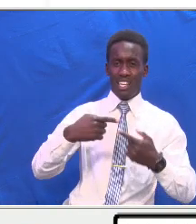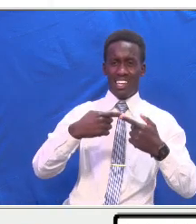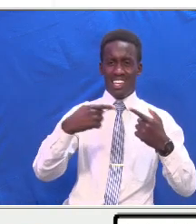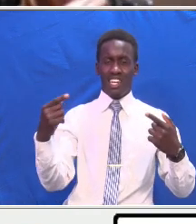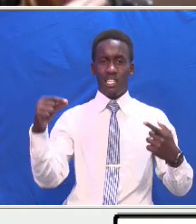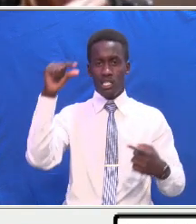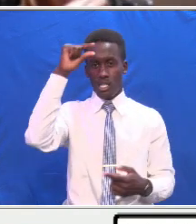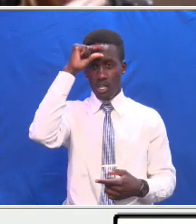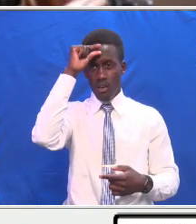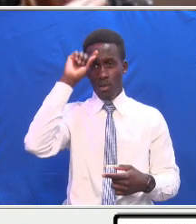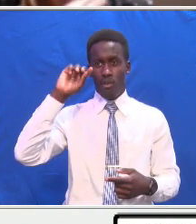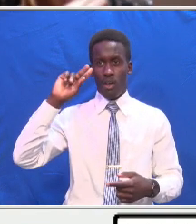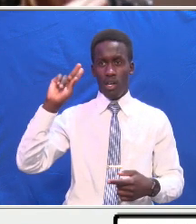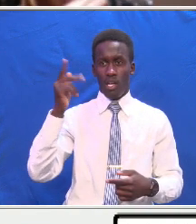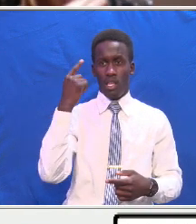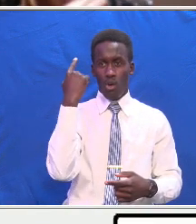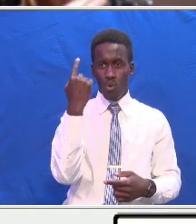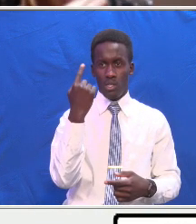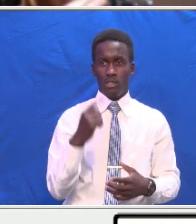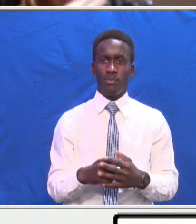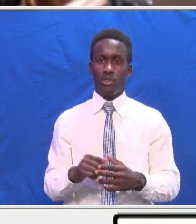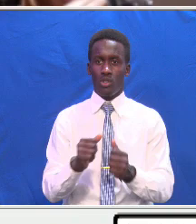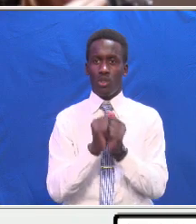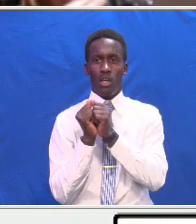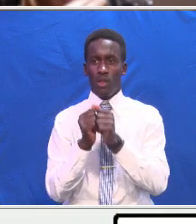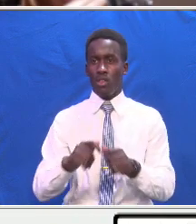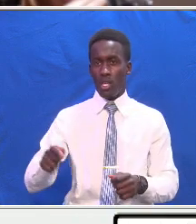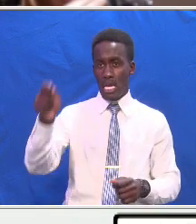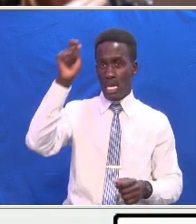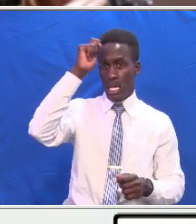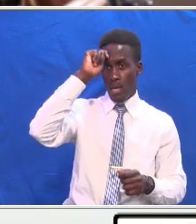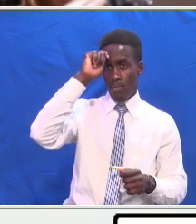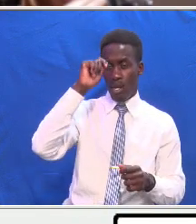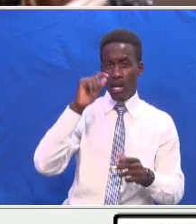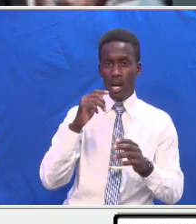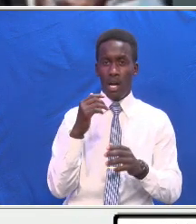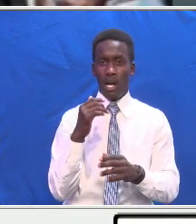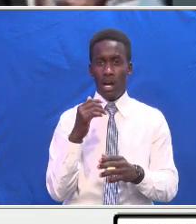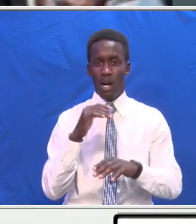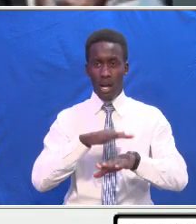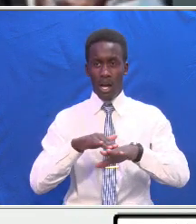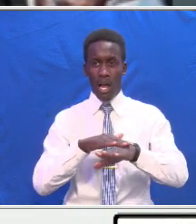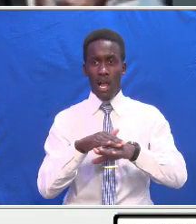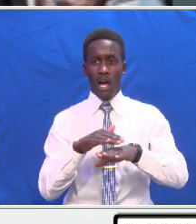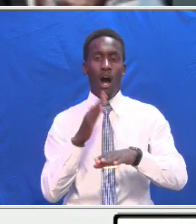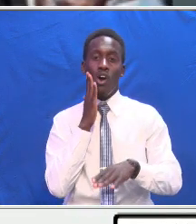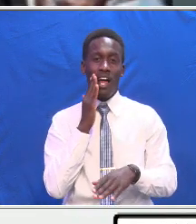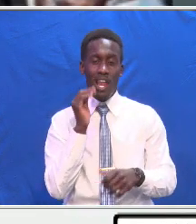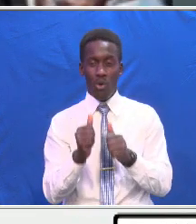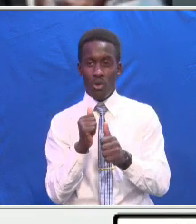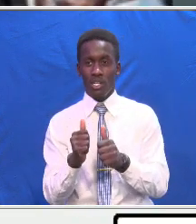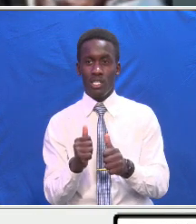wa serikali ya Kenya Kwanza, pamoja na kuvaa kofia za rangi za kitaifa, kurekodi nyimbo za maandamano